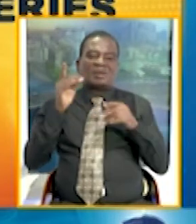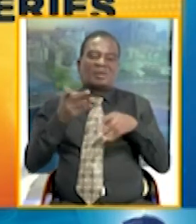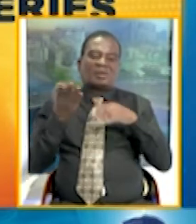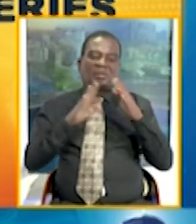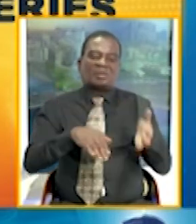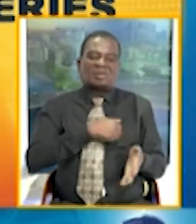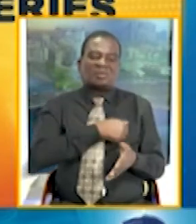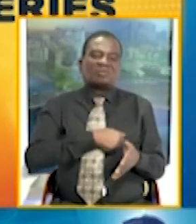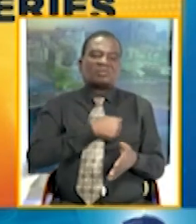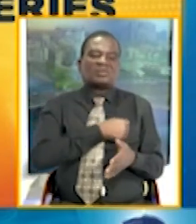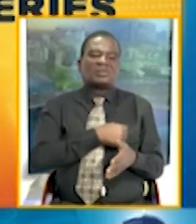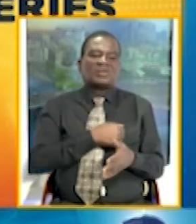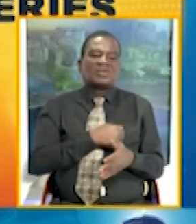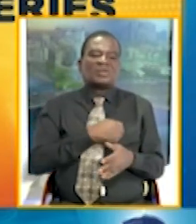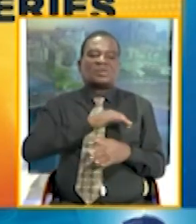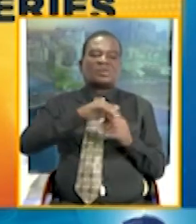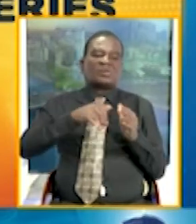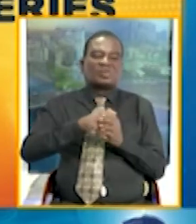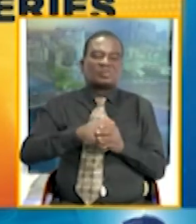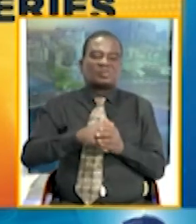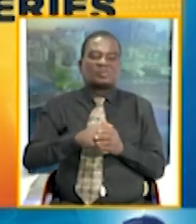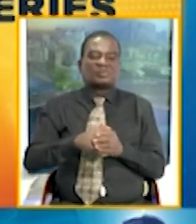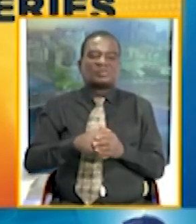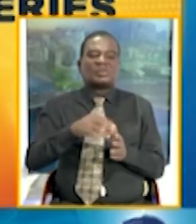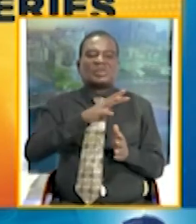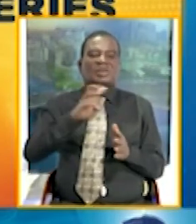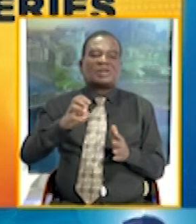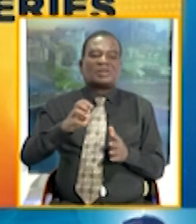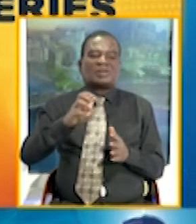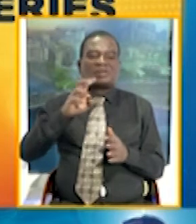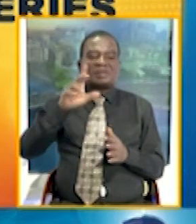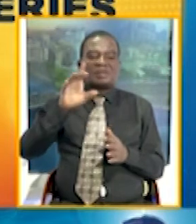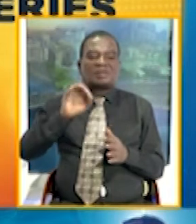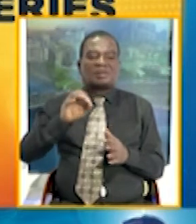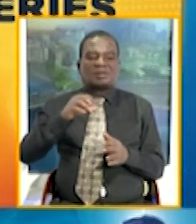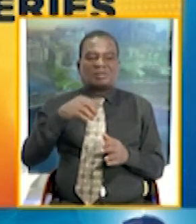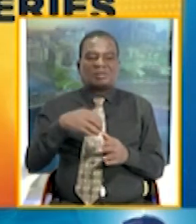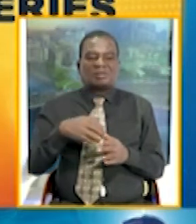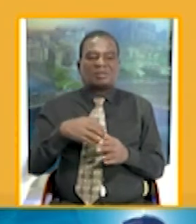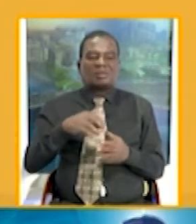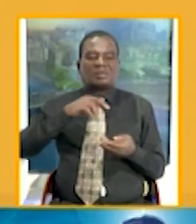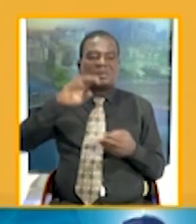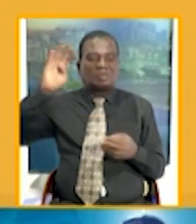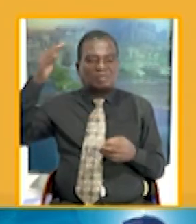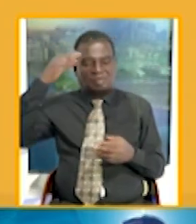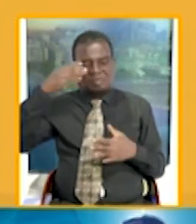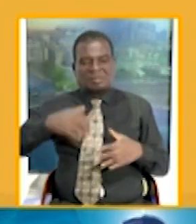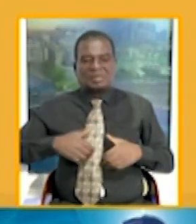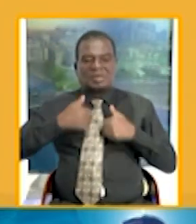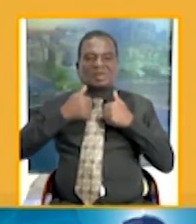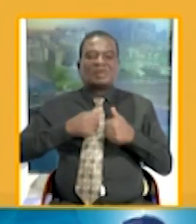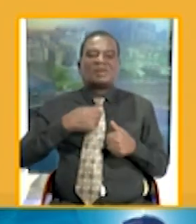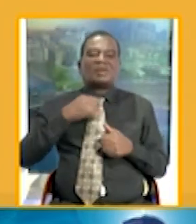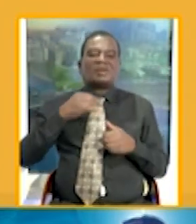1535 cas actifs. Le nombre total d'échantillons est de 432 695. Le ministre de la Santé et